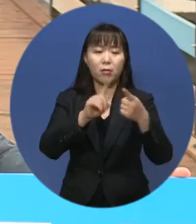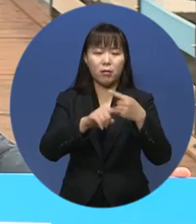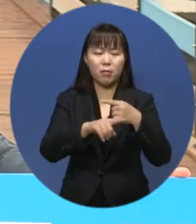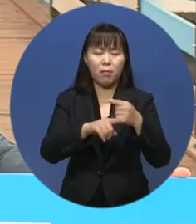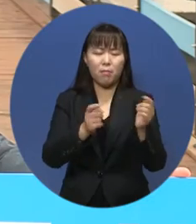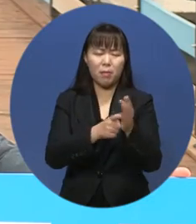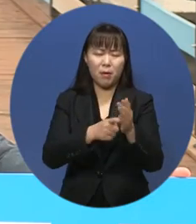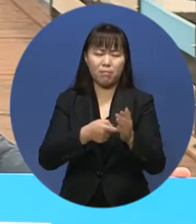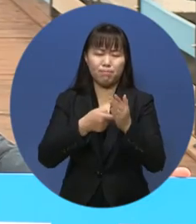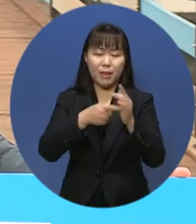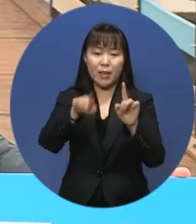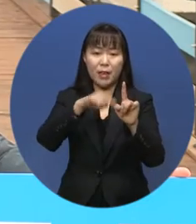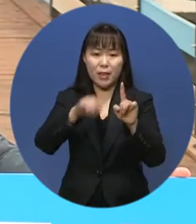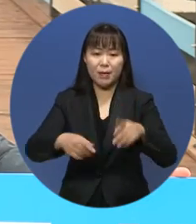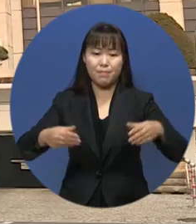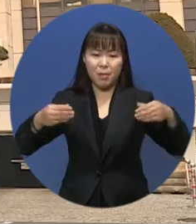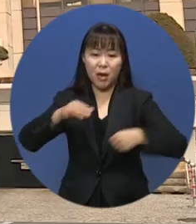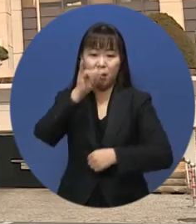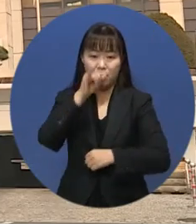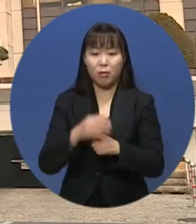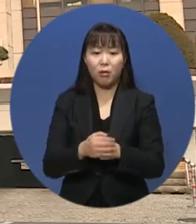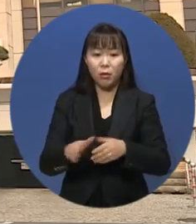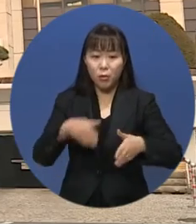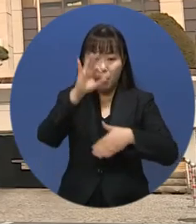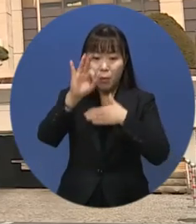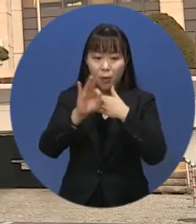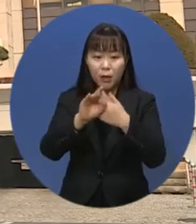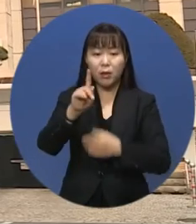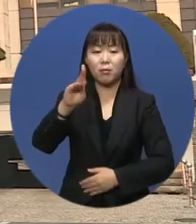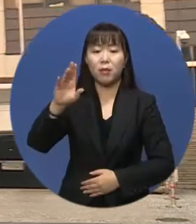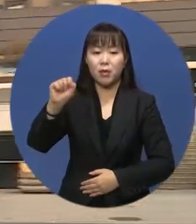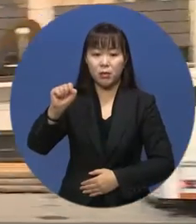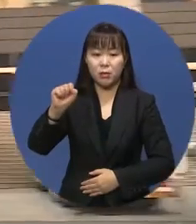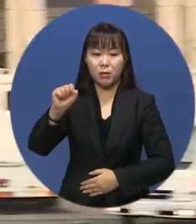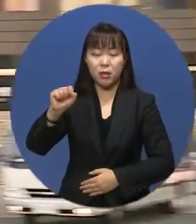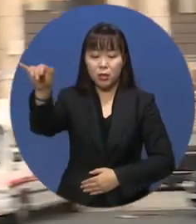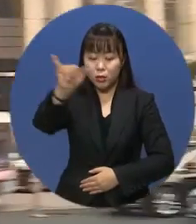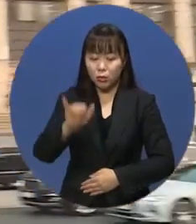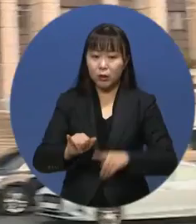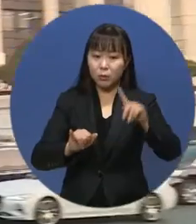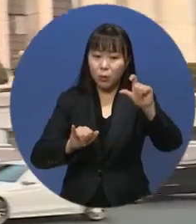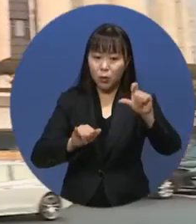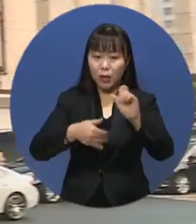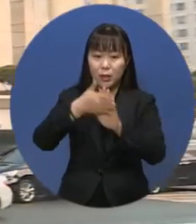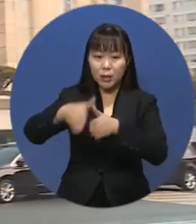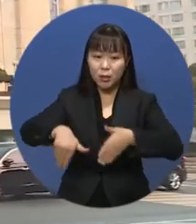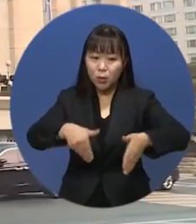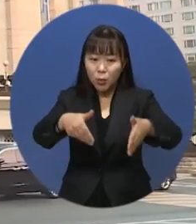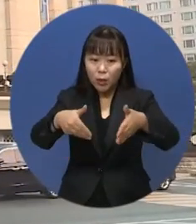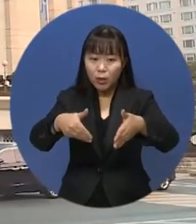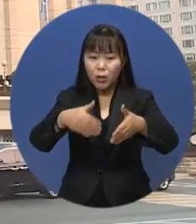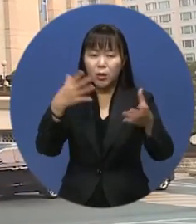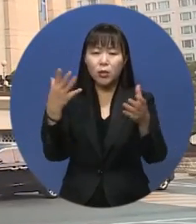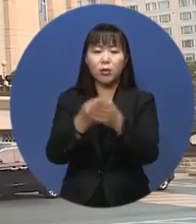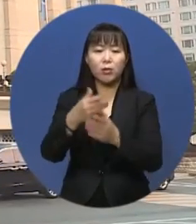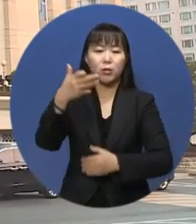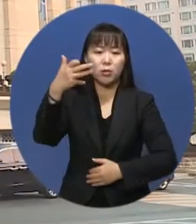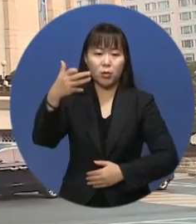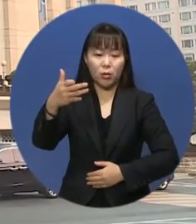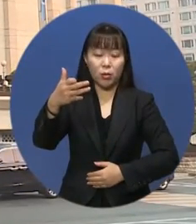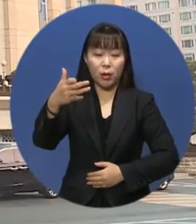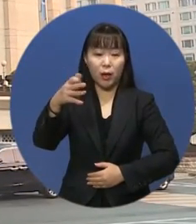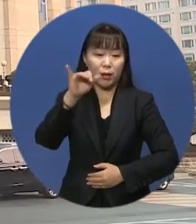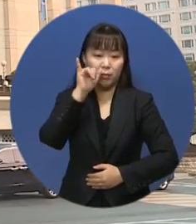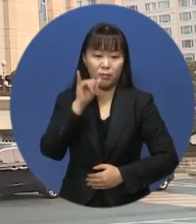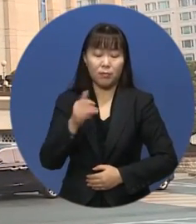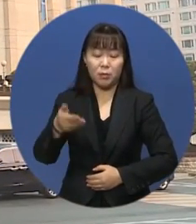1인 시위에 나섰습니다. 도에 따르면 KBS는 전국 15개 시도에 총 18개의 지역 총국을